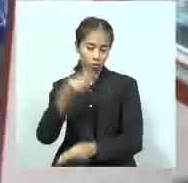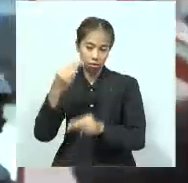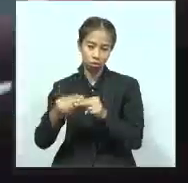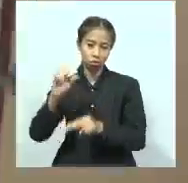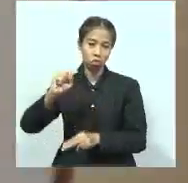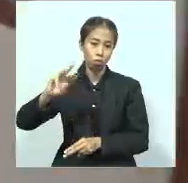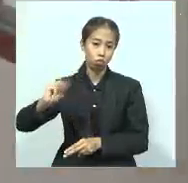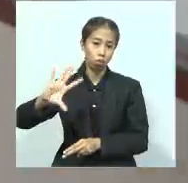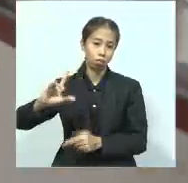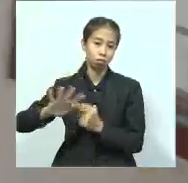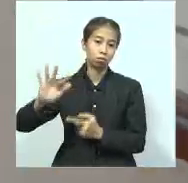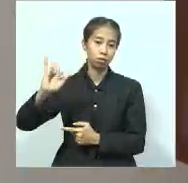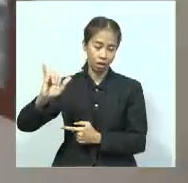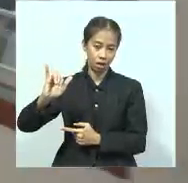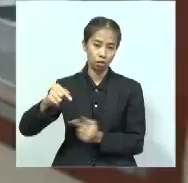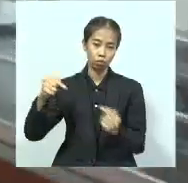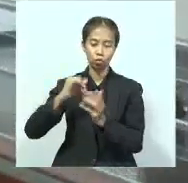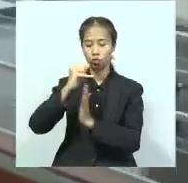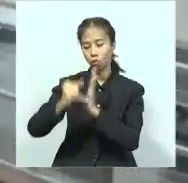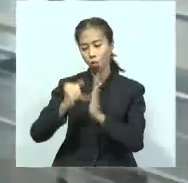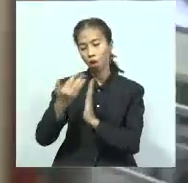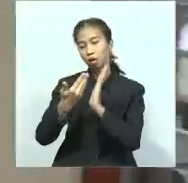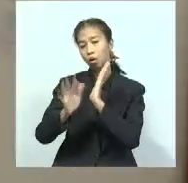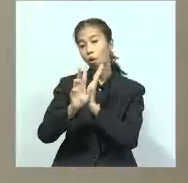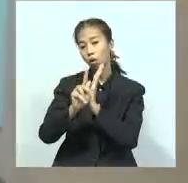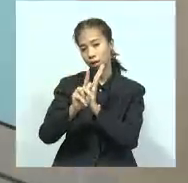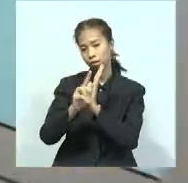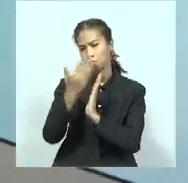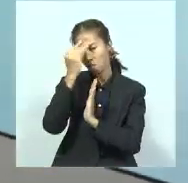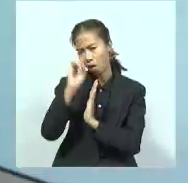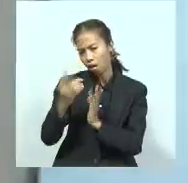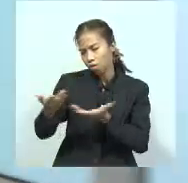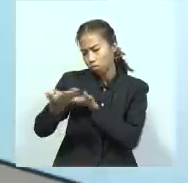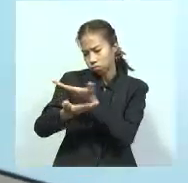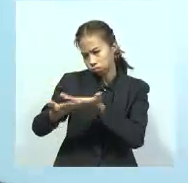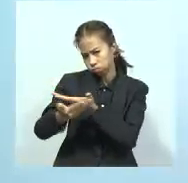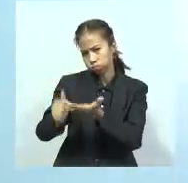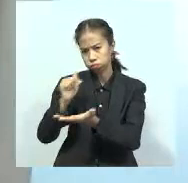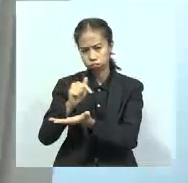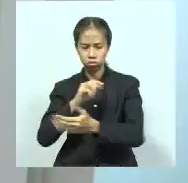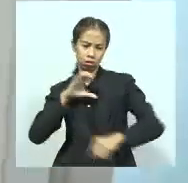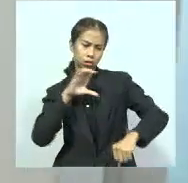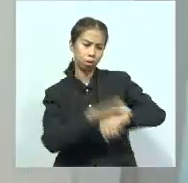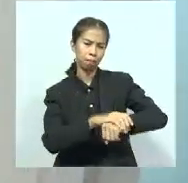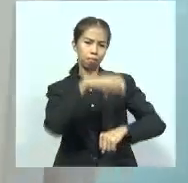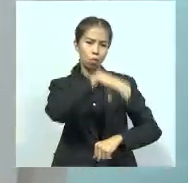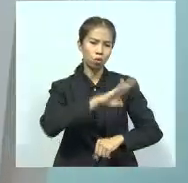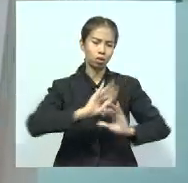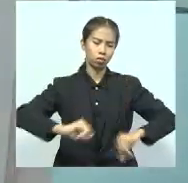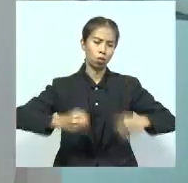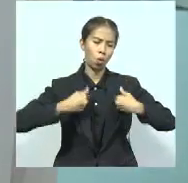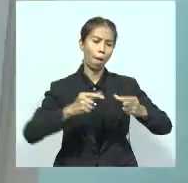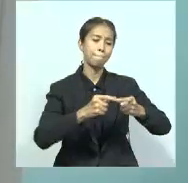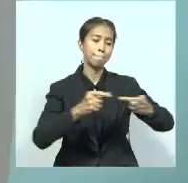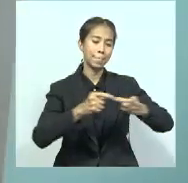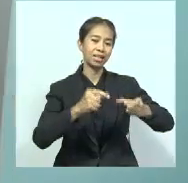น์เวลานายแพทย์สาธารณสุขจังหวัดขอนแก่นเพื่อพิจารณาเอาผิดกับทางบริษัทเจ้าของบัตรพลังงานนะครับหลังจ